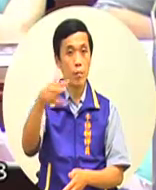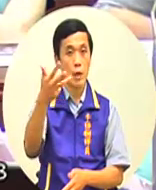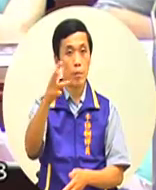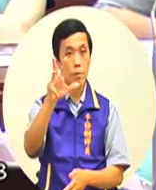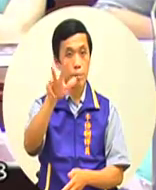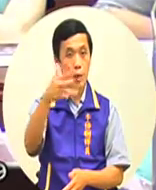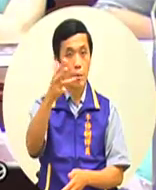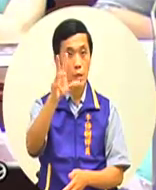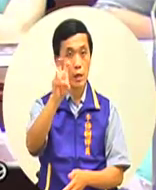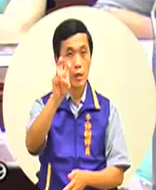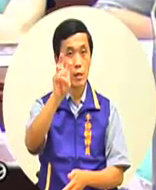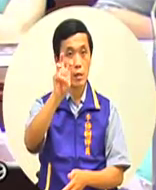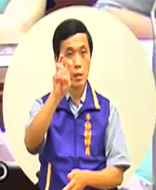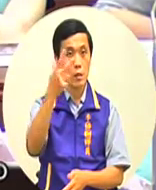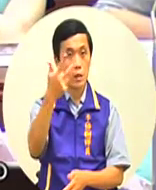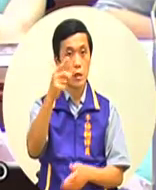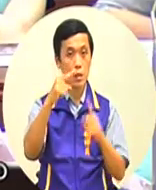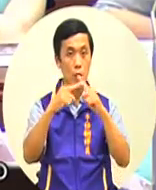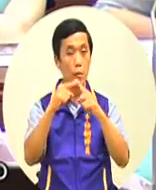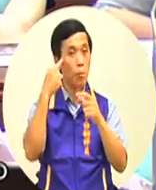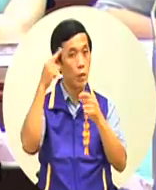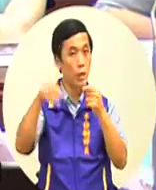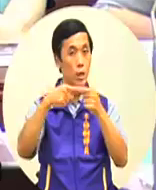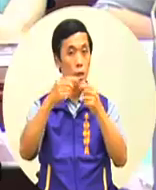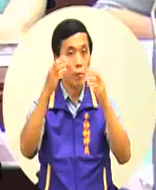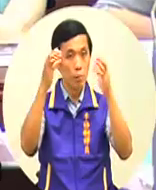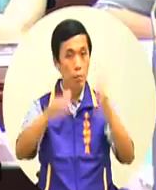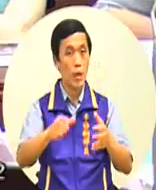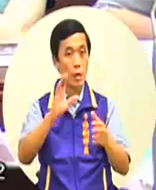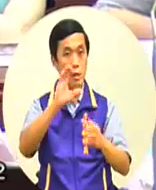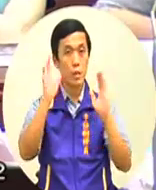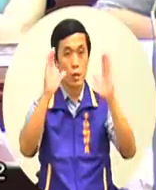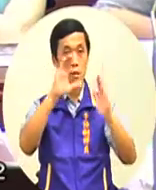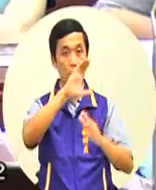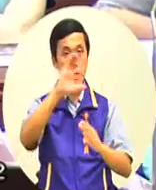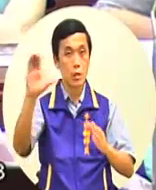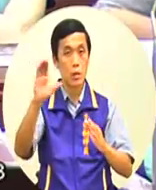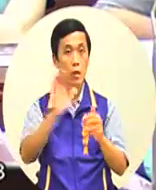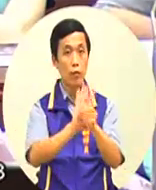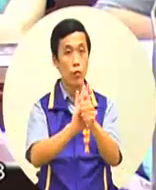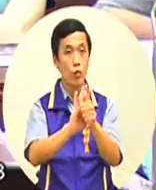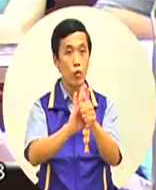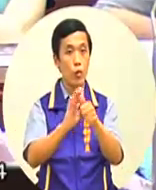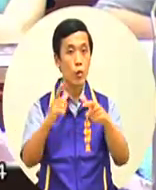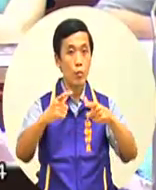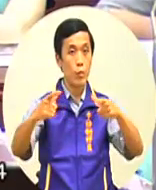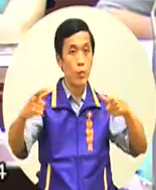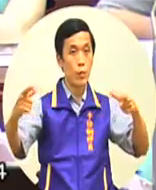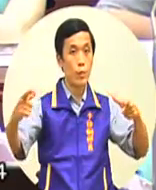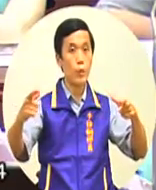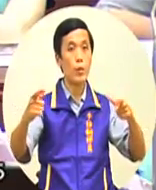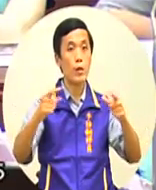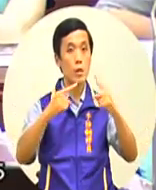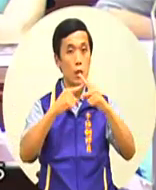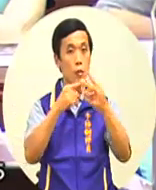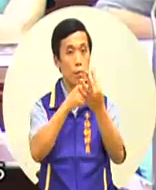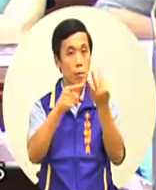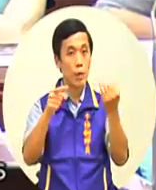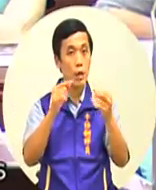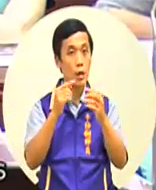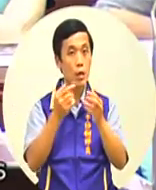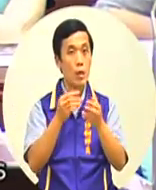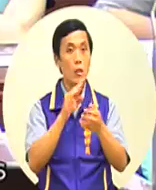42,837人。那等到明年正式上路之后，我们放宽服务对象人数，预估是